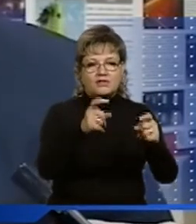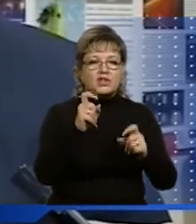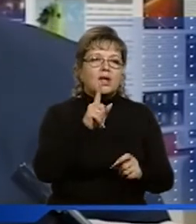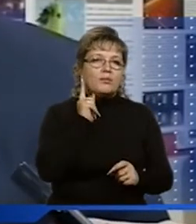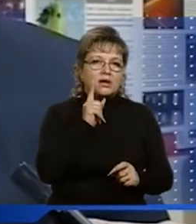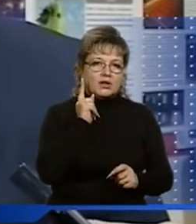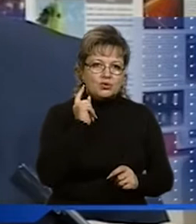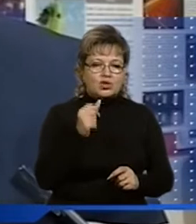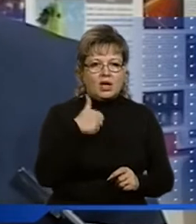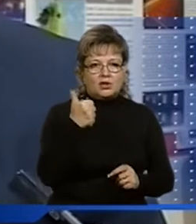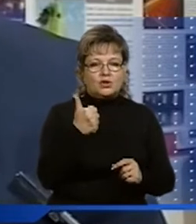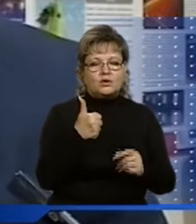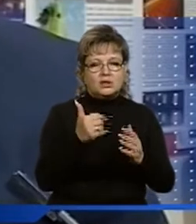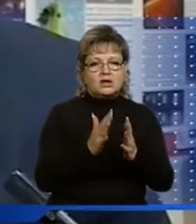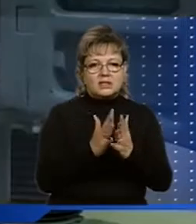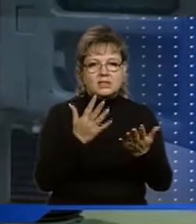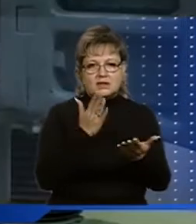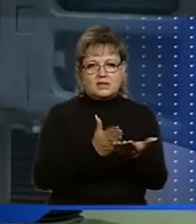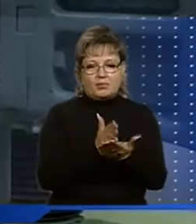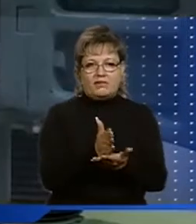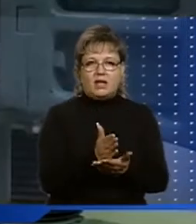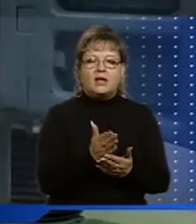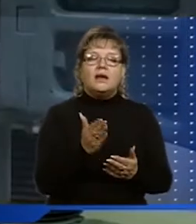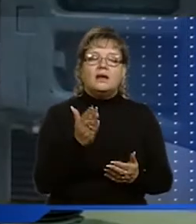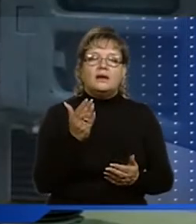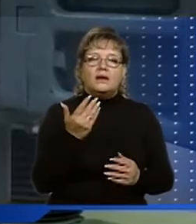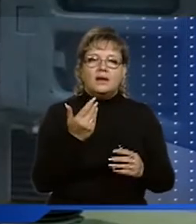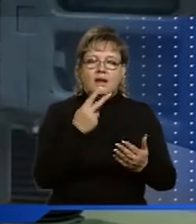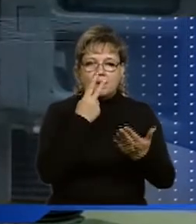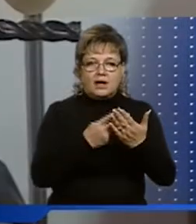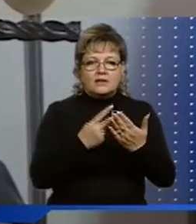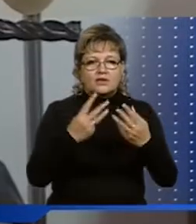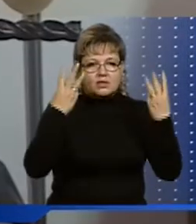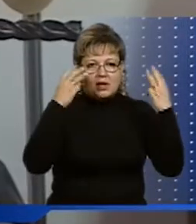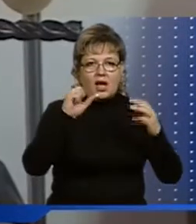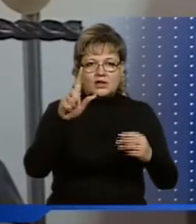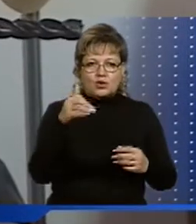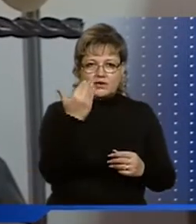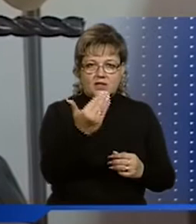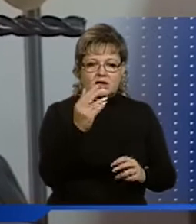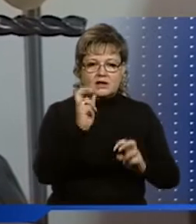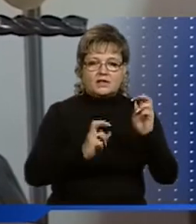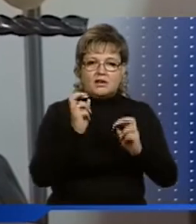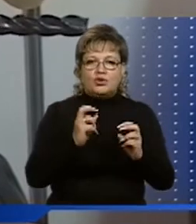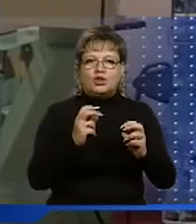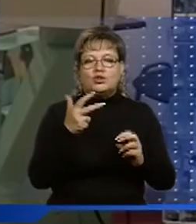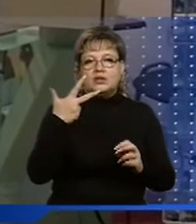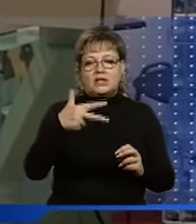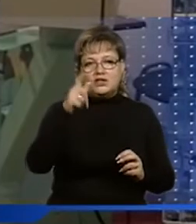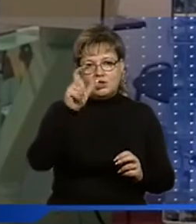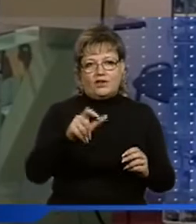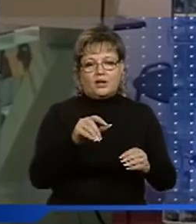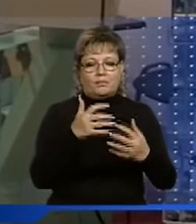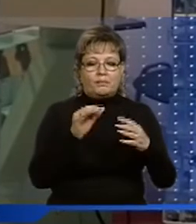тоже, наверное, одно из основных направлений этой выставки. Азовские машиностроители представляют ряд современных станков. Коллектив из 3 десятка человек